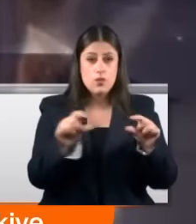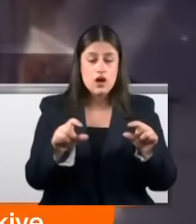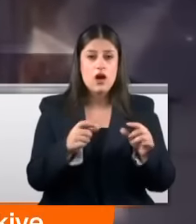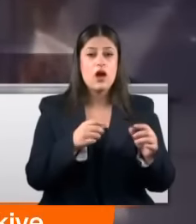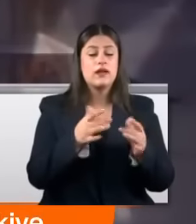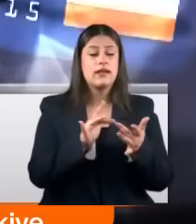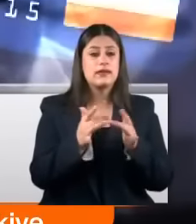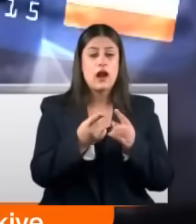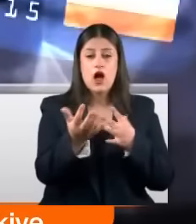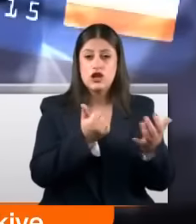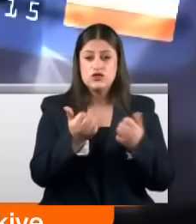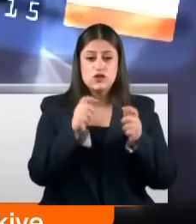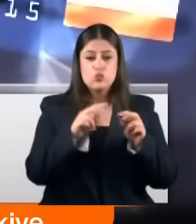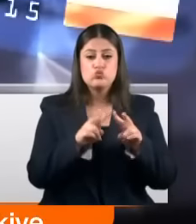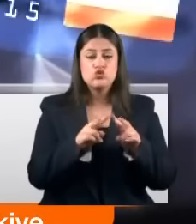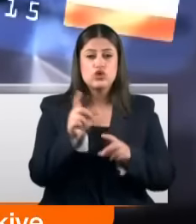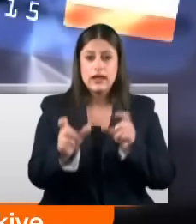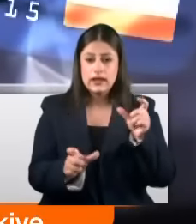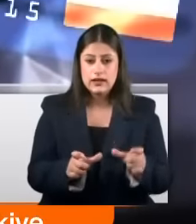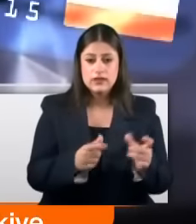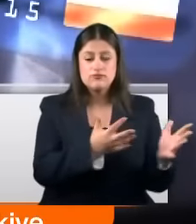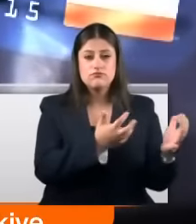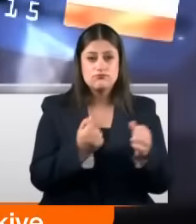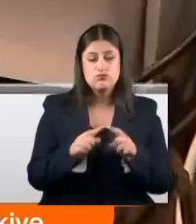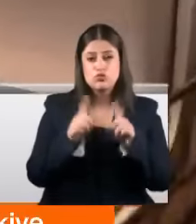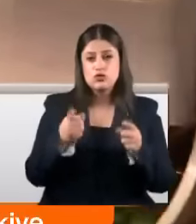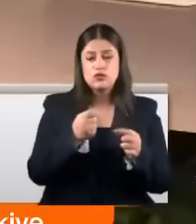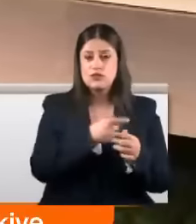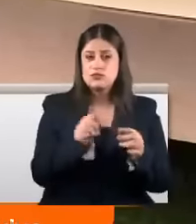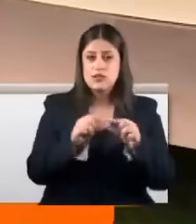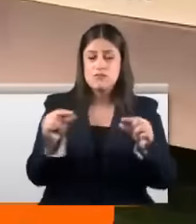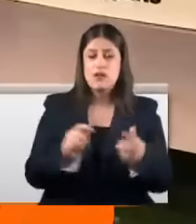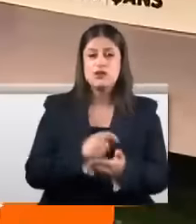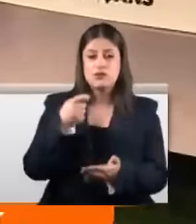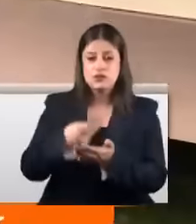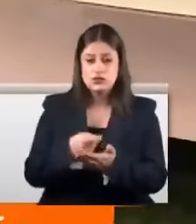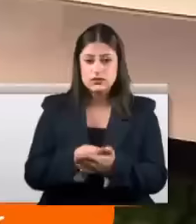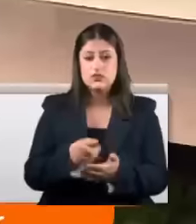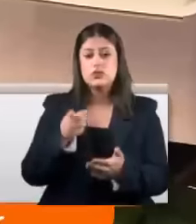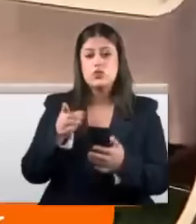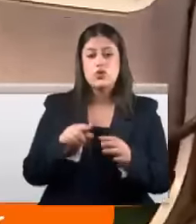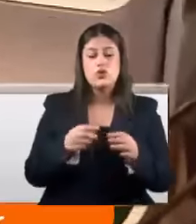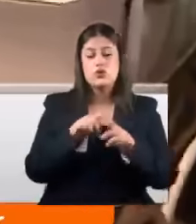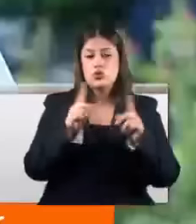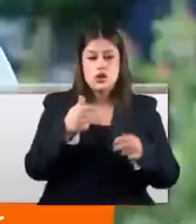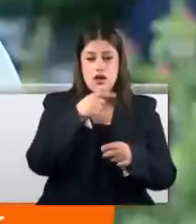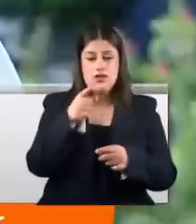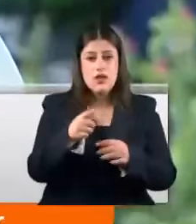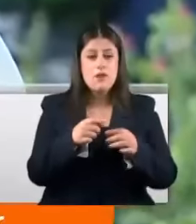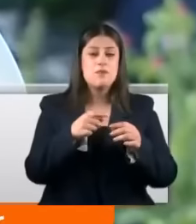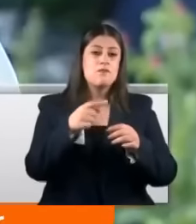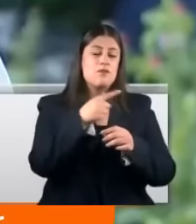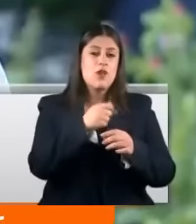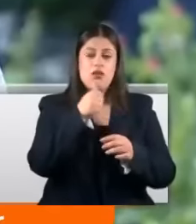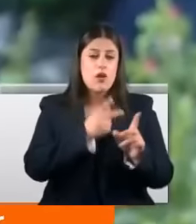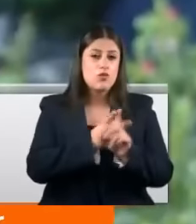verdi. Müşteri parayı esnafın hesabına yatırdı. Esnaf da parayı dolandırıcının bahis hesabına geçirdi. IBAN numarama